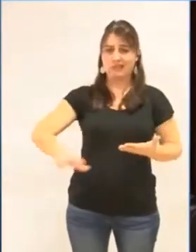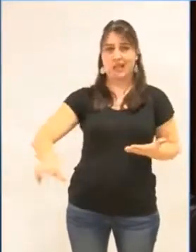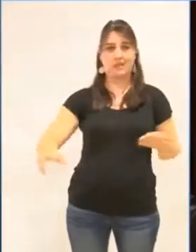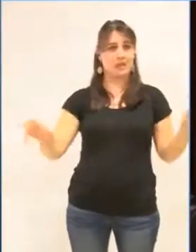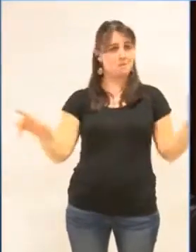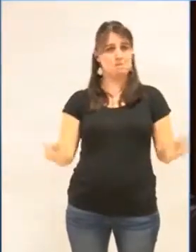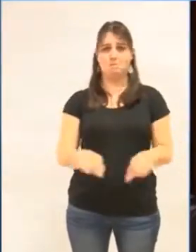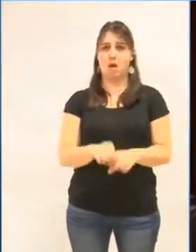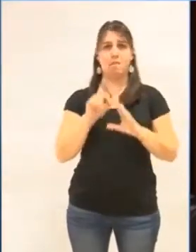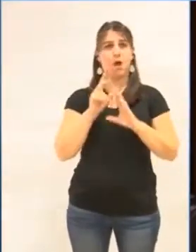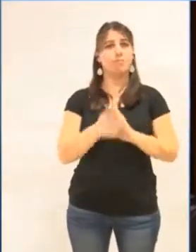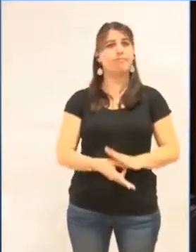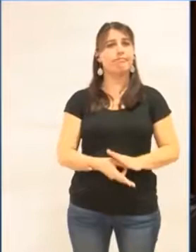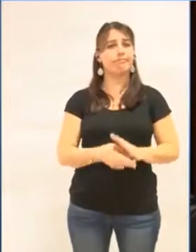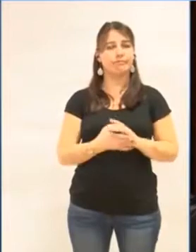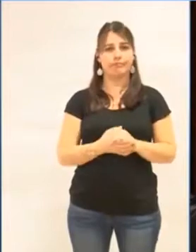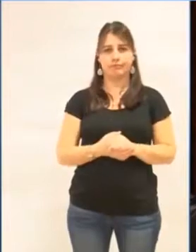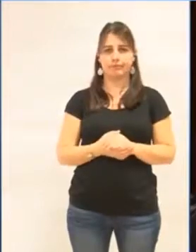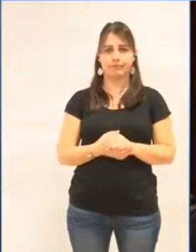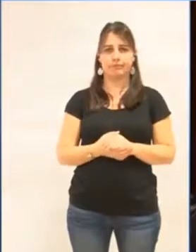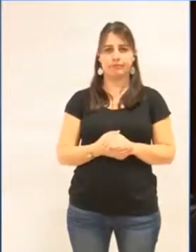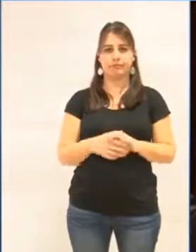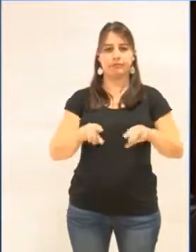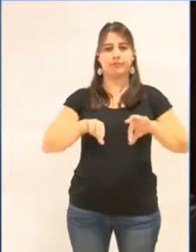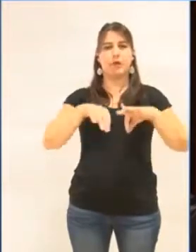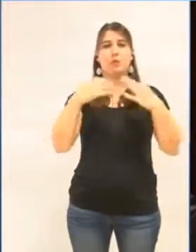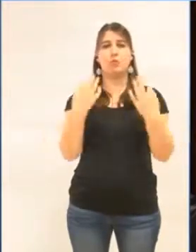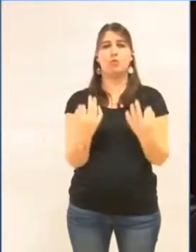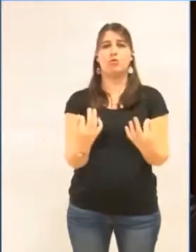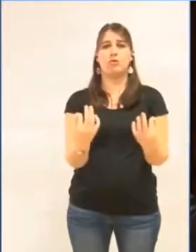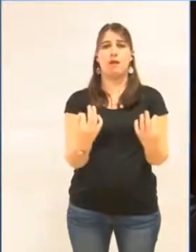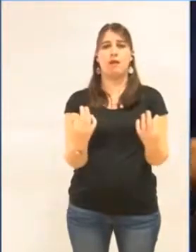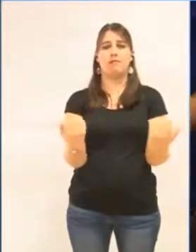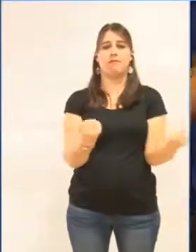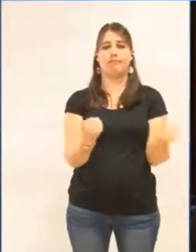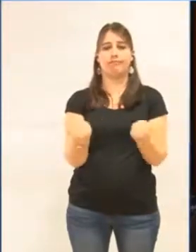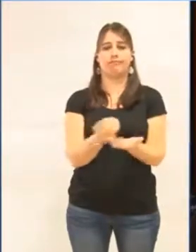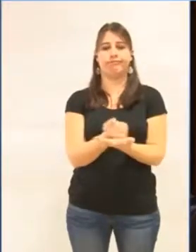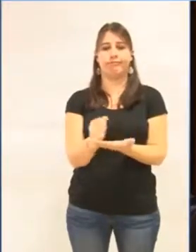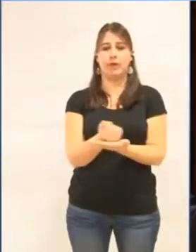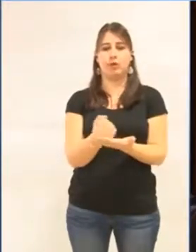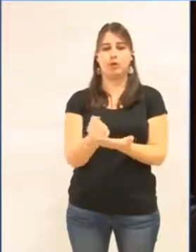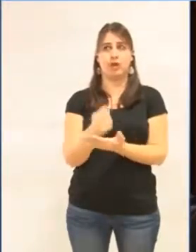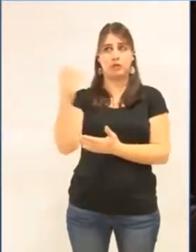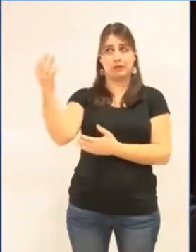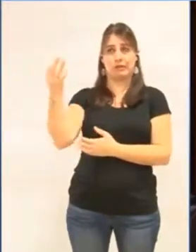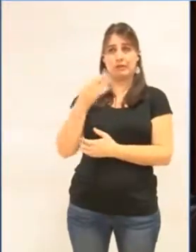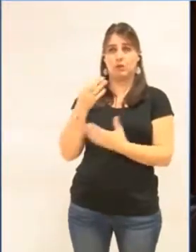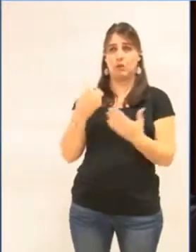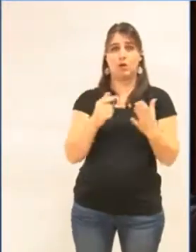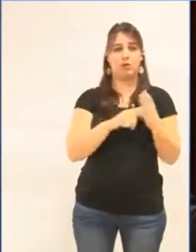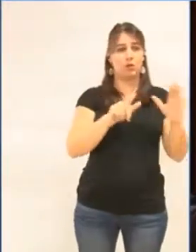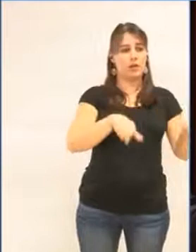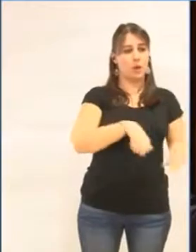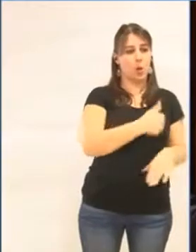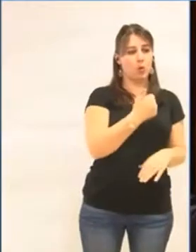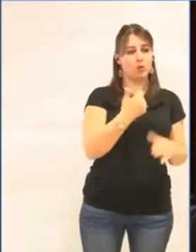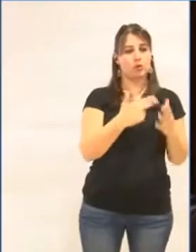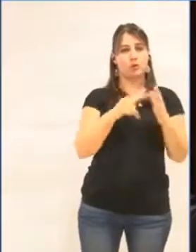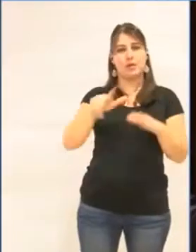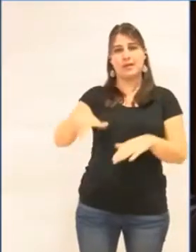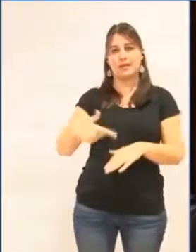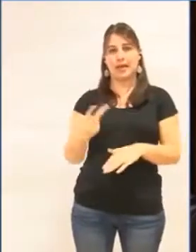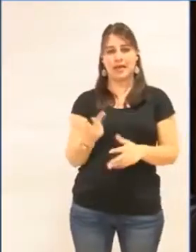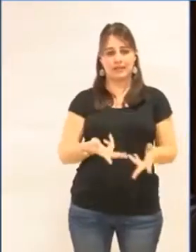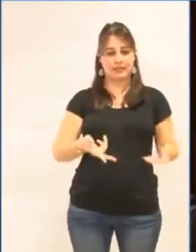termes. En termes de pilotage budgétaire, la CRC note qu'entre 2011 et 2013, les dépenses